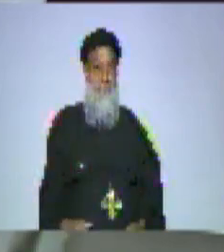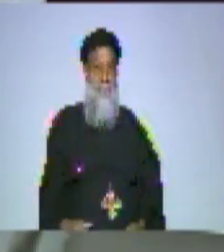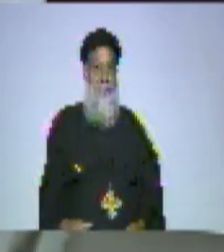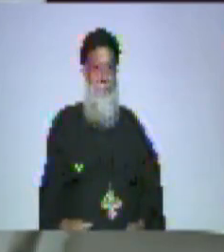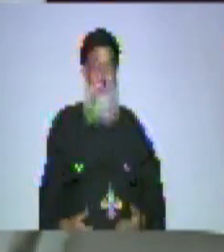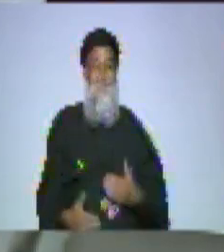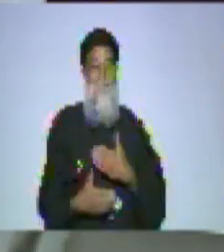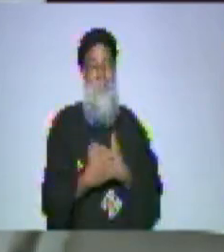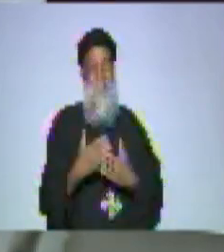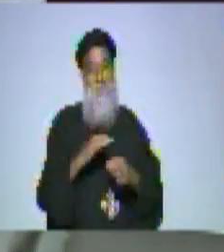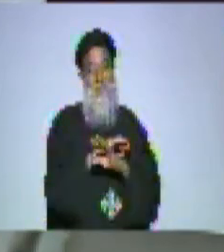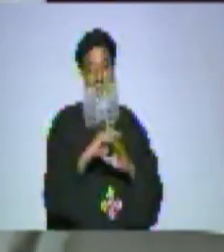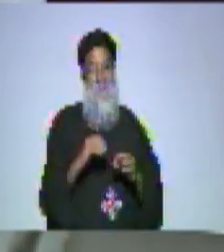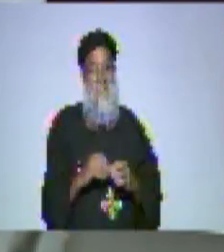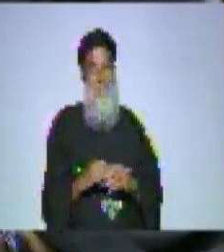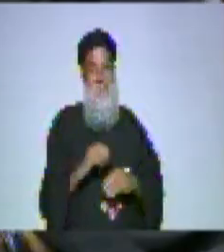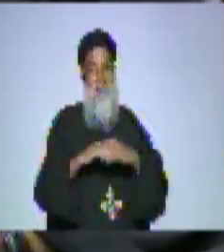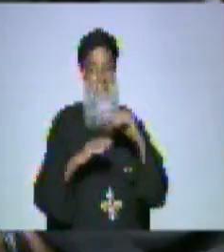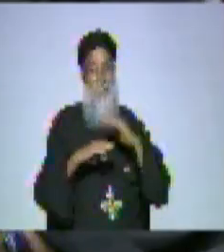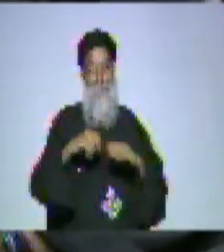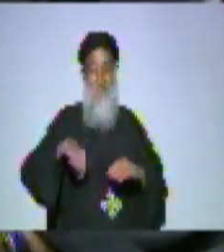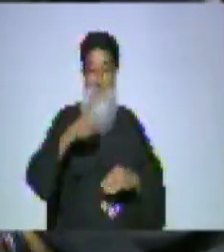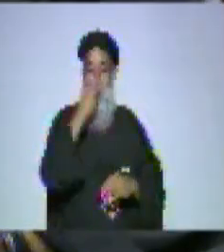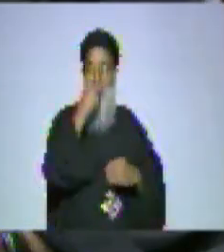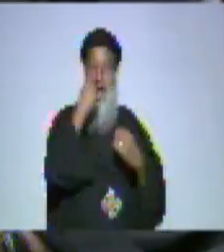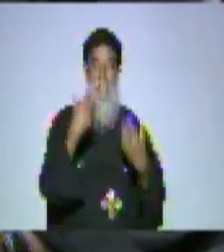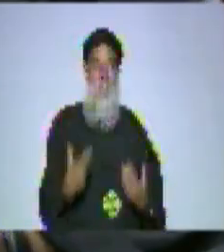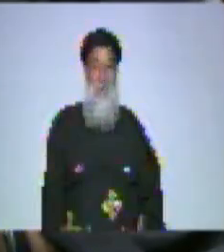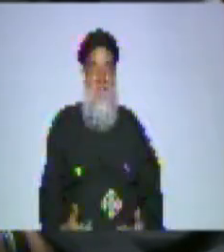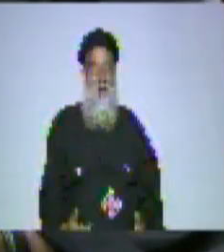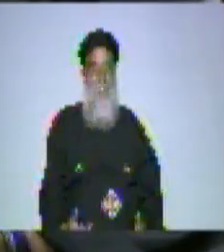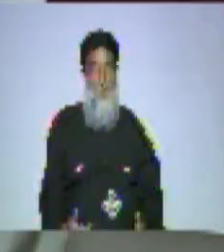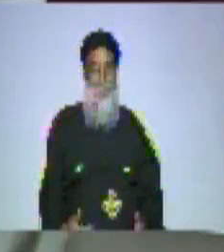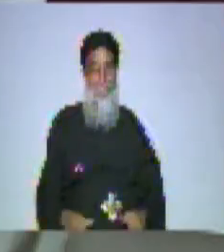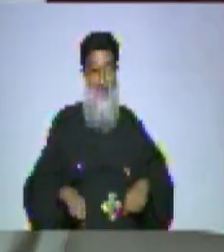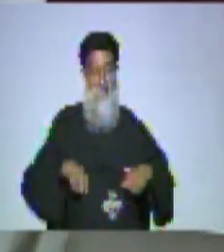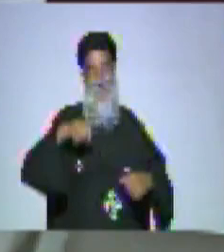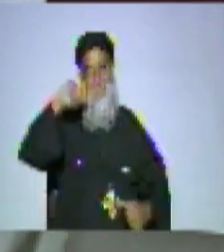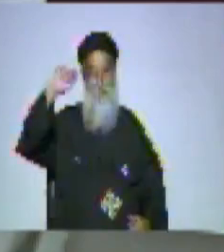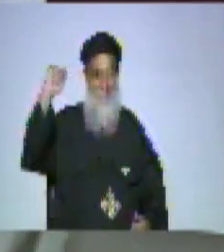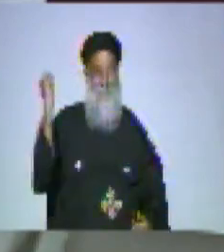حلقه جميله قوي طبعا كل حياتنا الجميله يا سيدنا ربنا يخليك